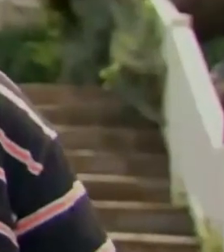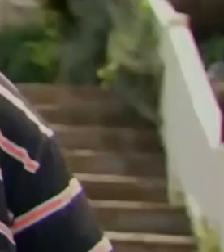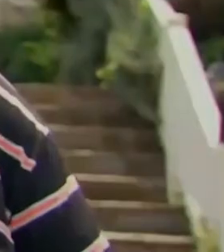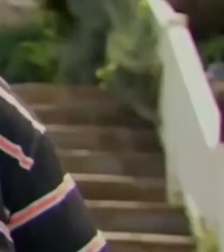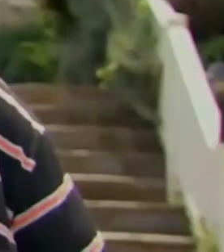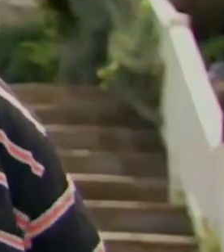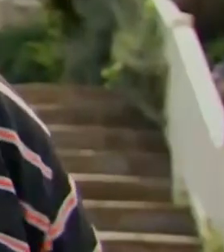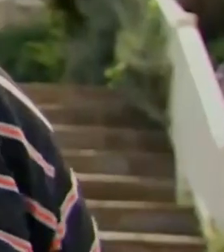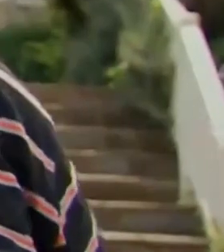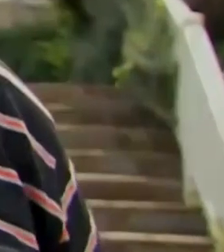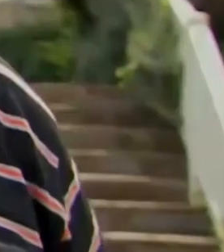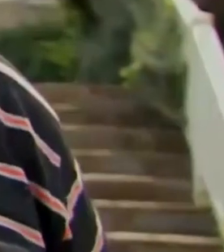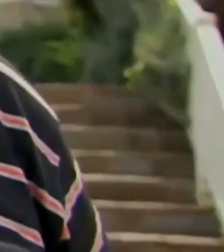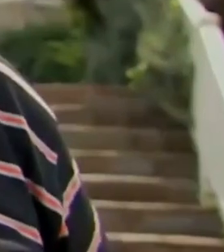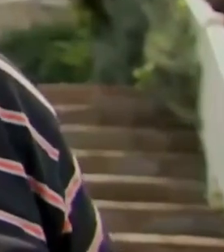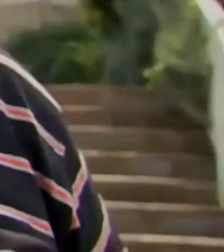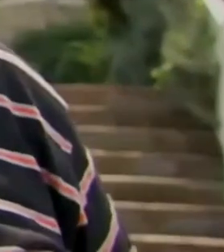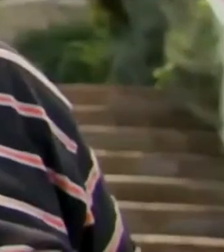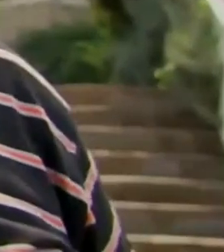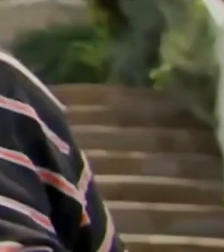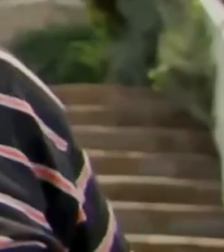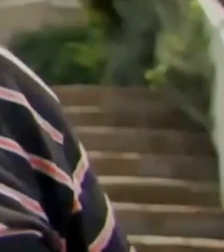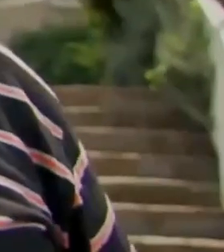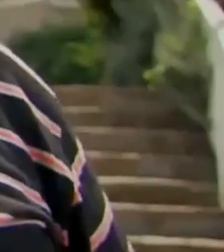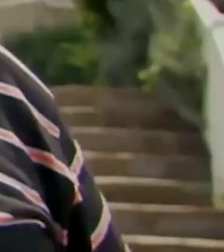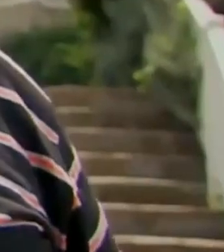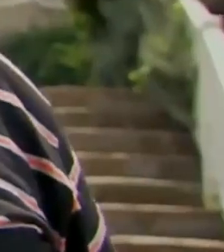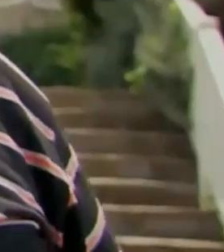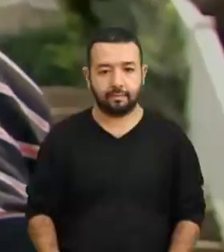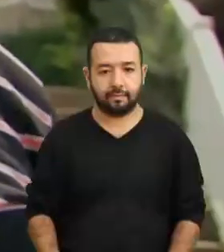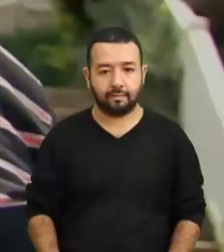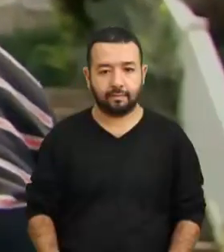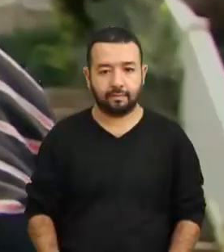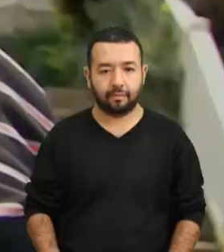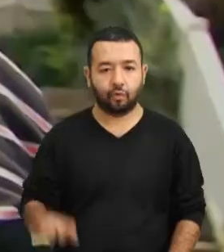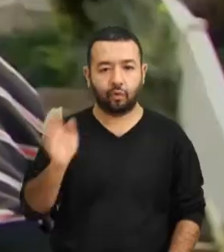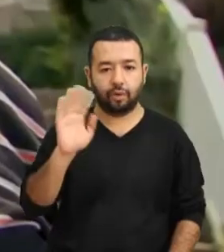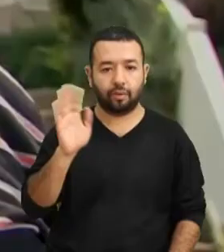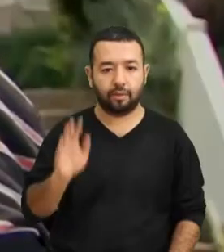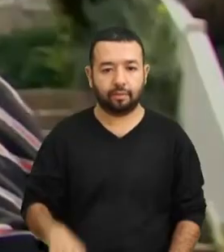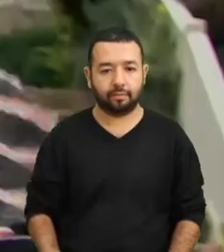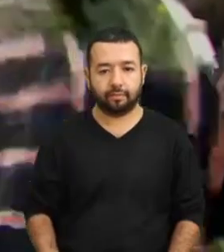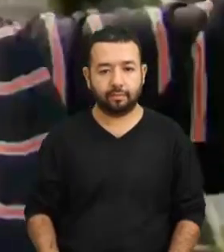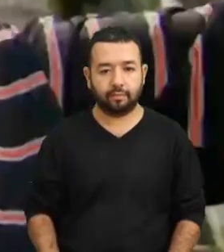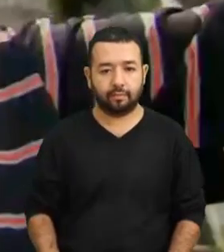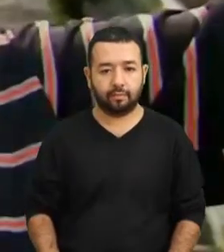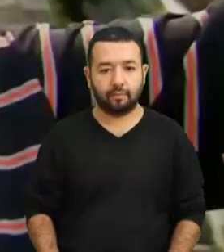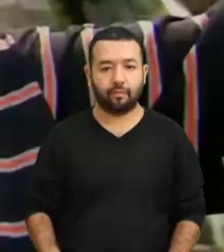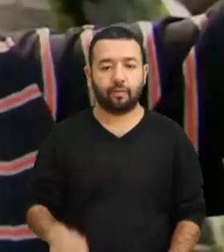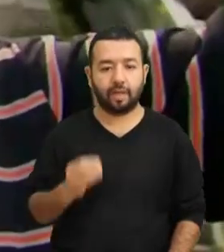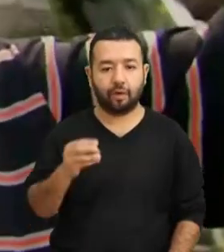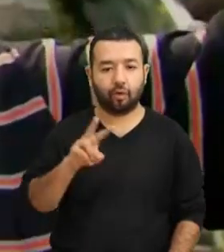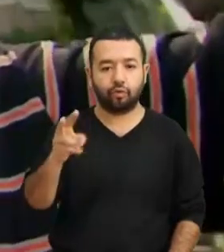Şükrü Sarp'ın arkasından bakarken paraları çenesinin altına sürüp cebine attı. Güle güle. Bol